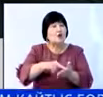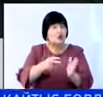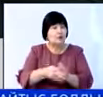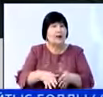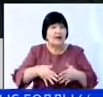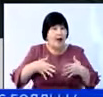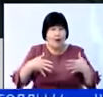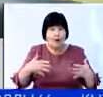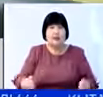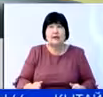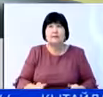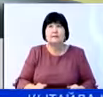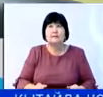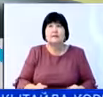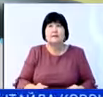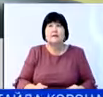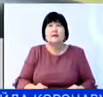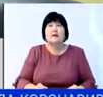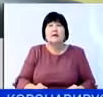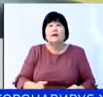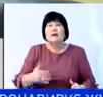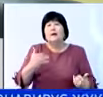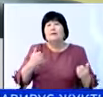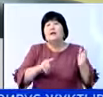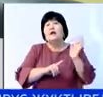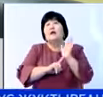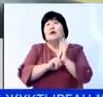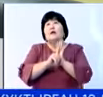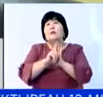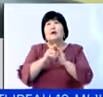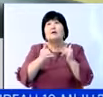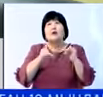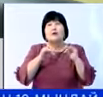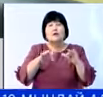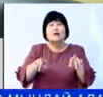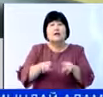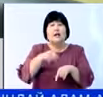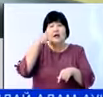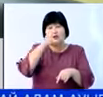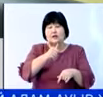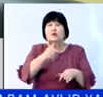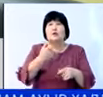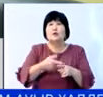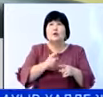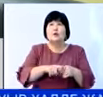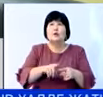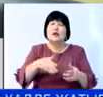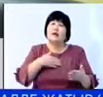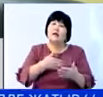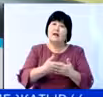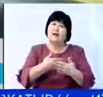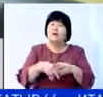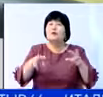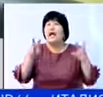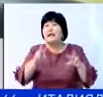ауқымды. Биылғы жыл түрлі бастамаларды, жобаларды дамытуға мүмкіндік беретін жыл. Сондықтан энтузиазммен,